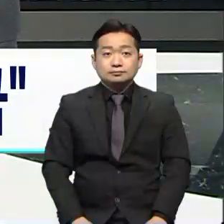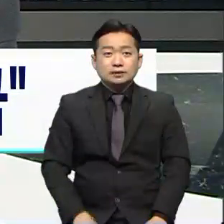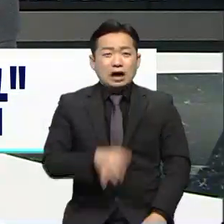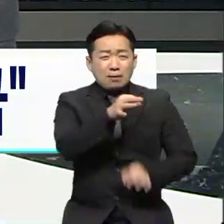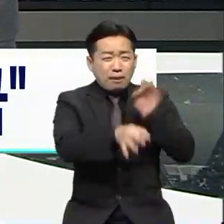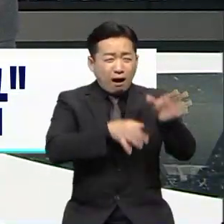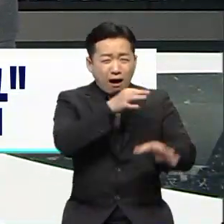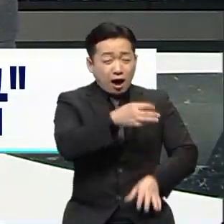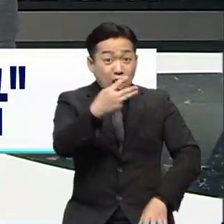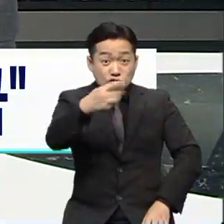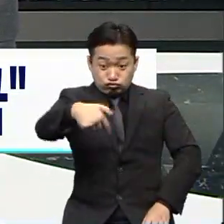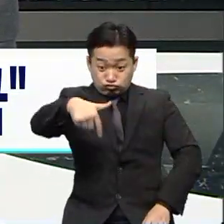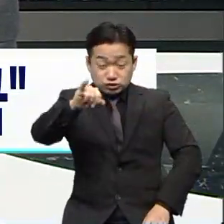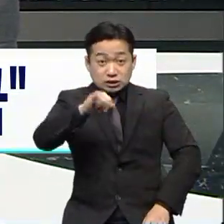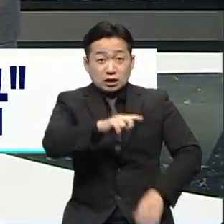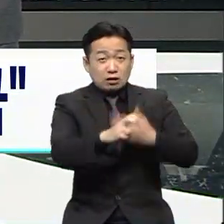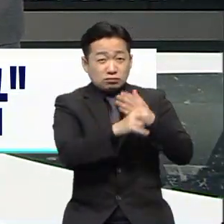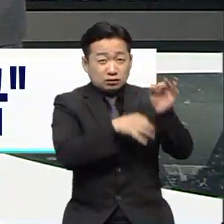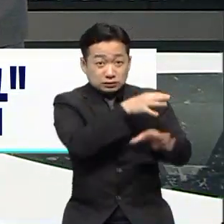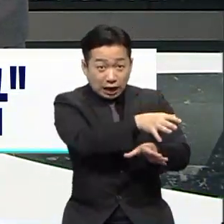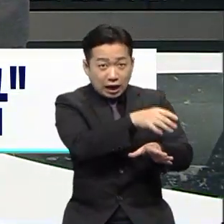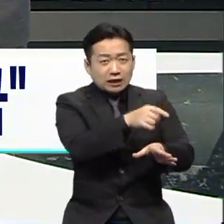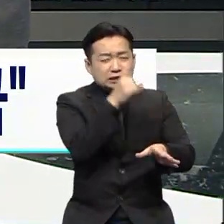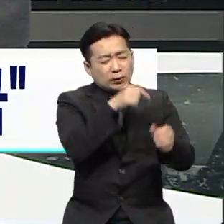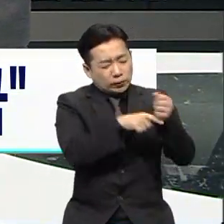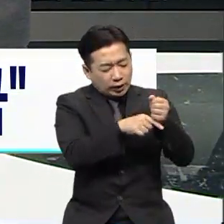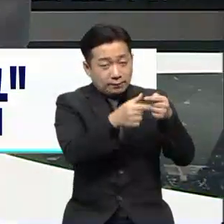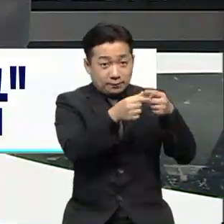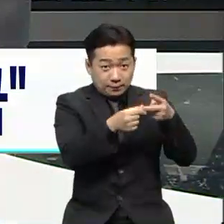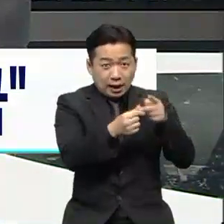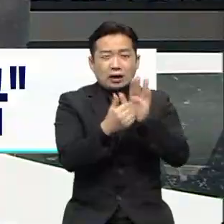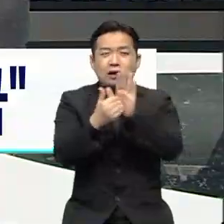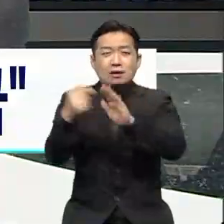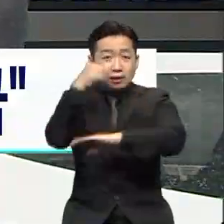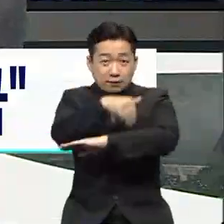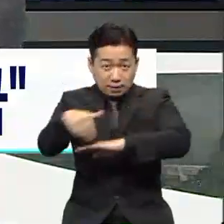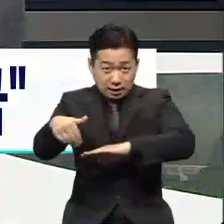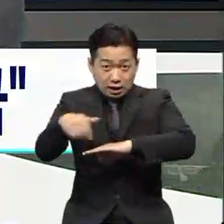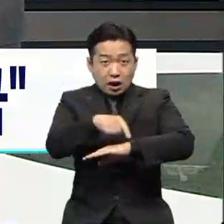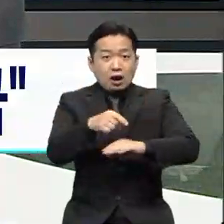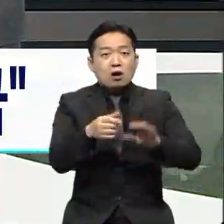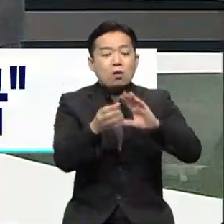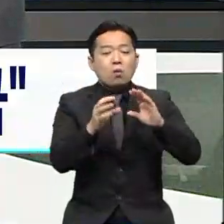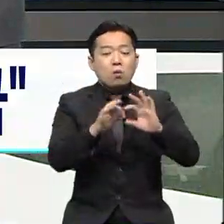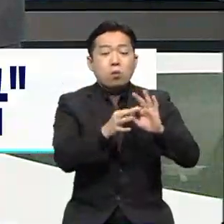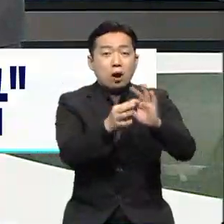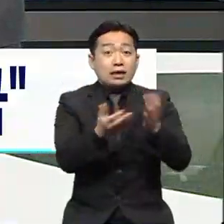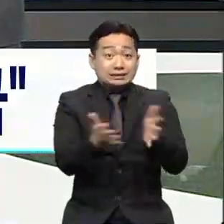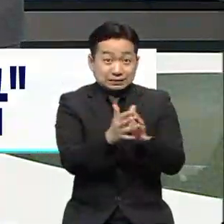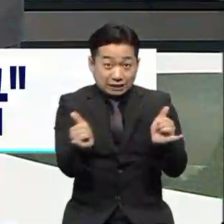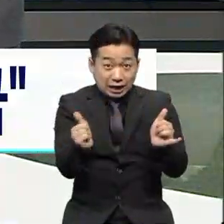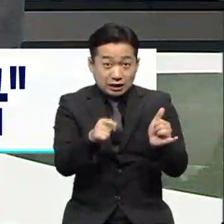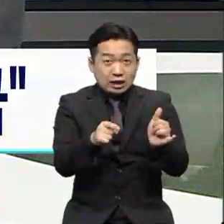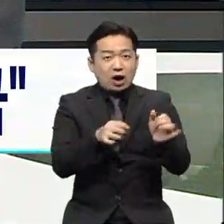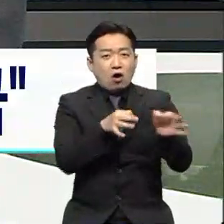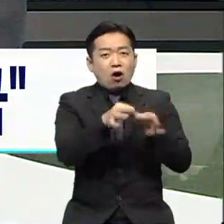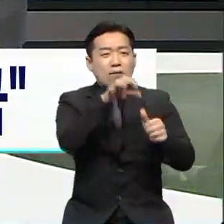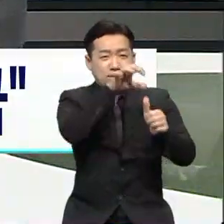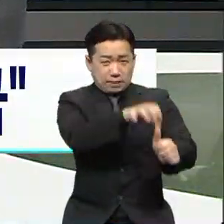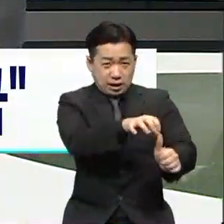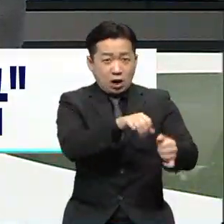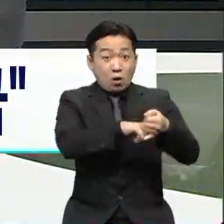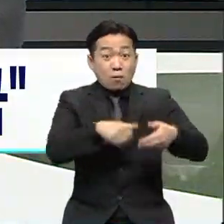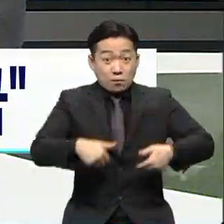투기 의혹 조사와 함께 예방 대책도 나왔습니다. 부동산 관련 부처나 기관에 근무할 경우 토지거래 자체를 제한하고